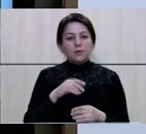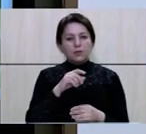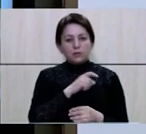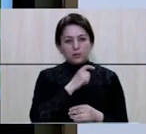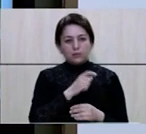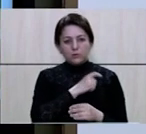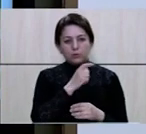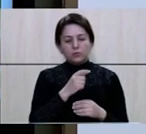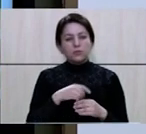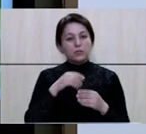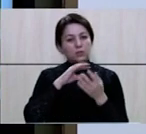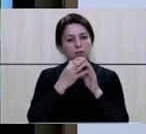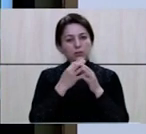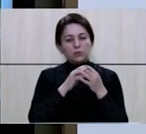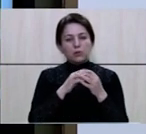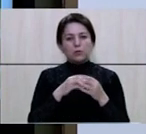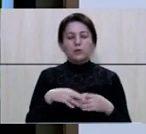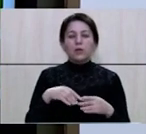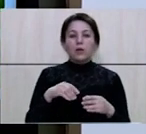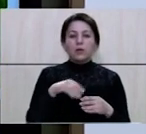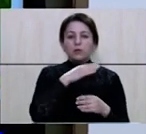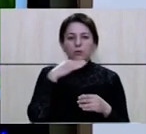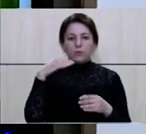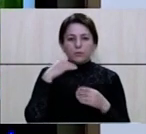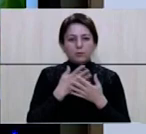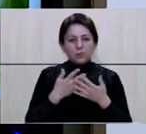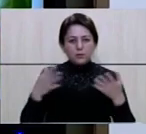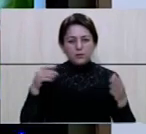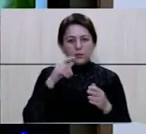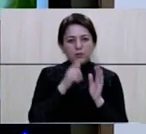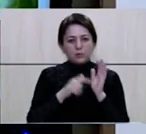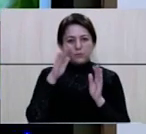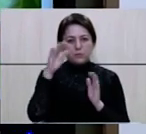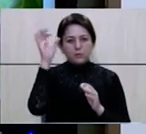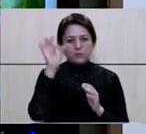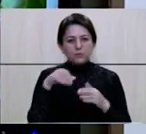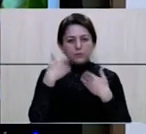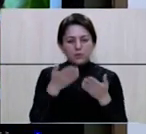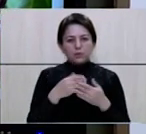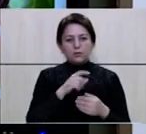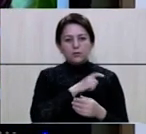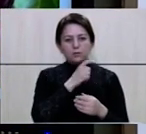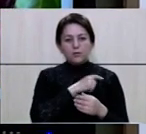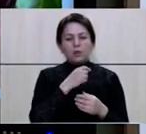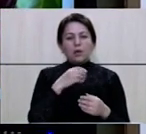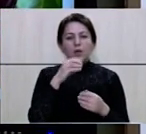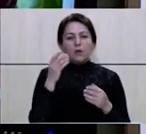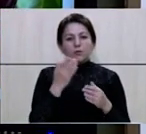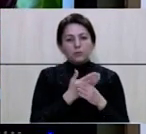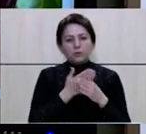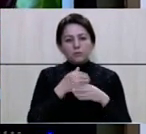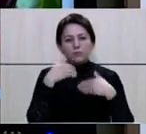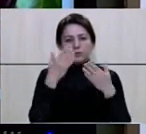Dehqonchilik qishloq xo'jaligidagi yalpi mahsulotning 75% ini beradi. Dehqonchilikning yetakchi